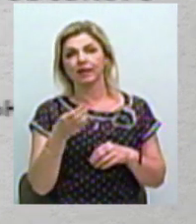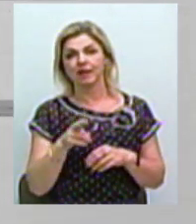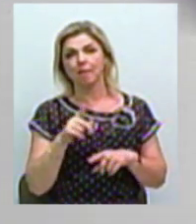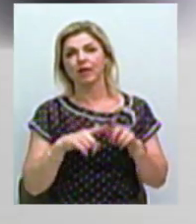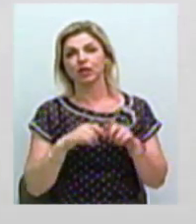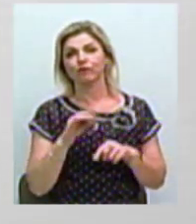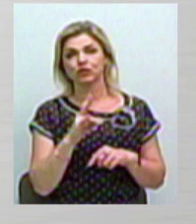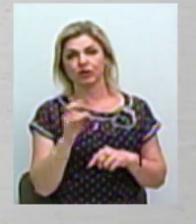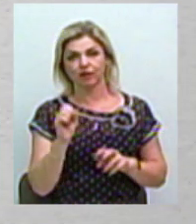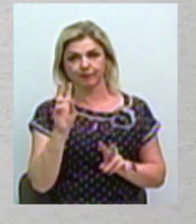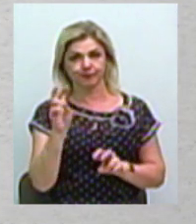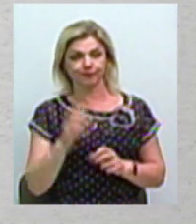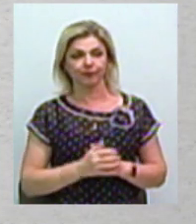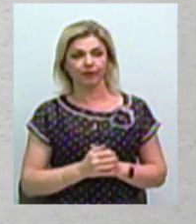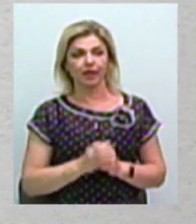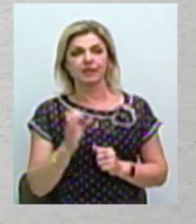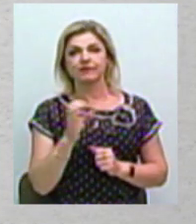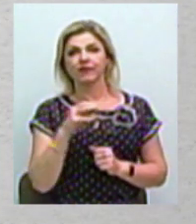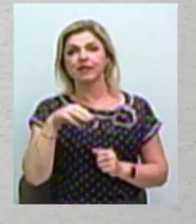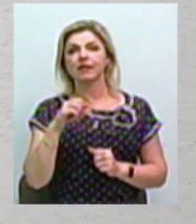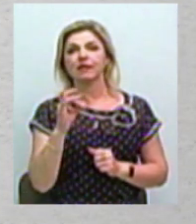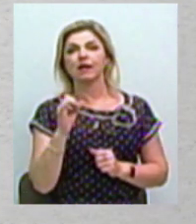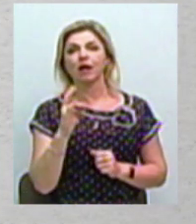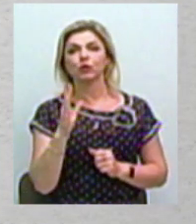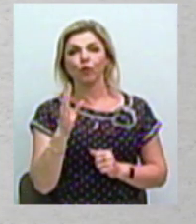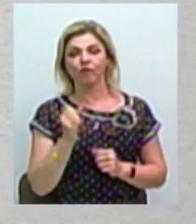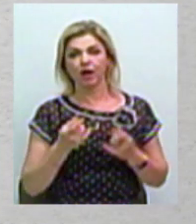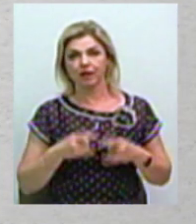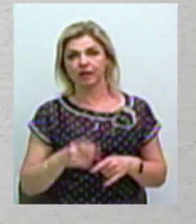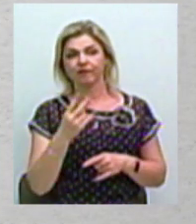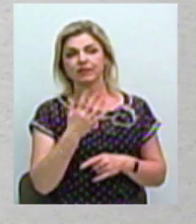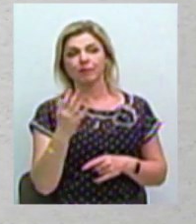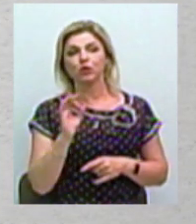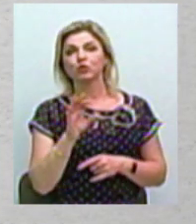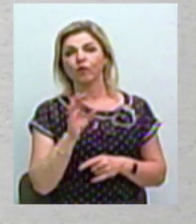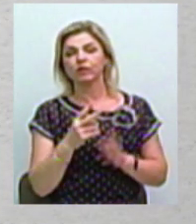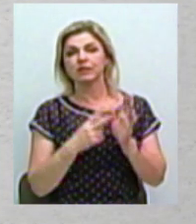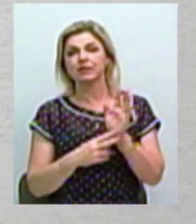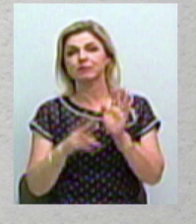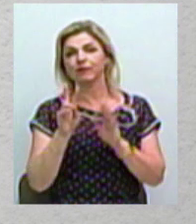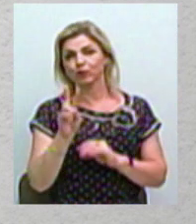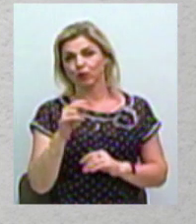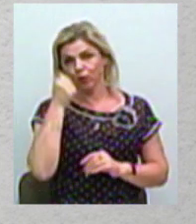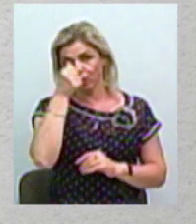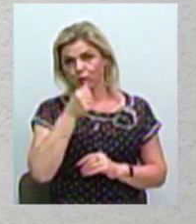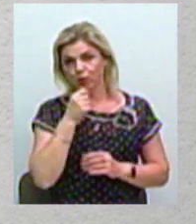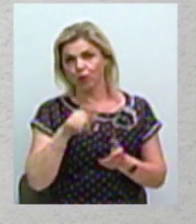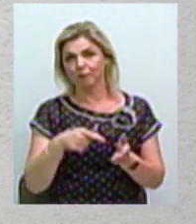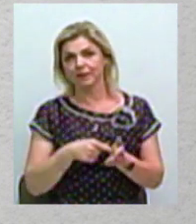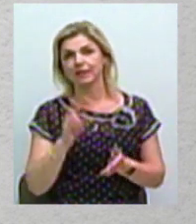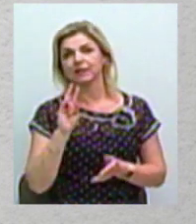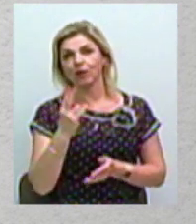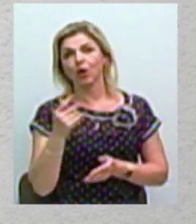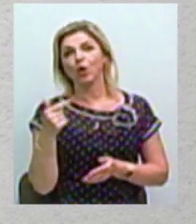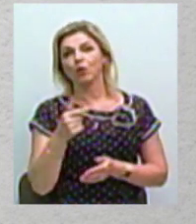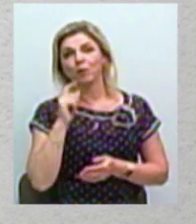«Батьківщина». Світлана Таранова народилася 25 жовтня 1972 року в місті Миколаєві.